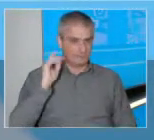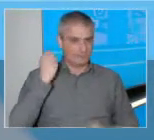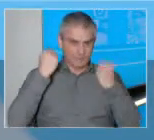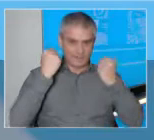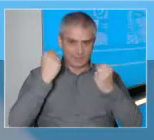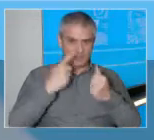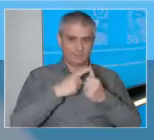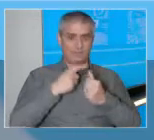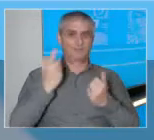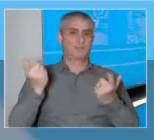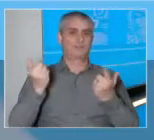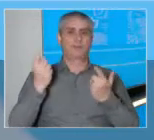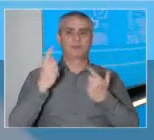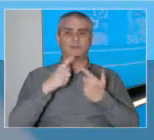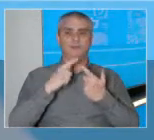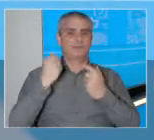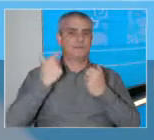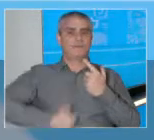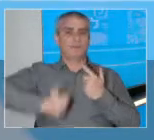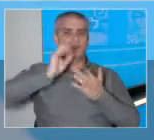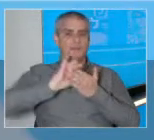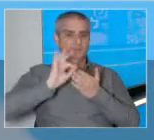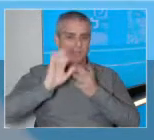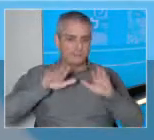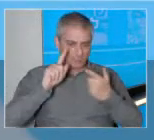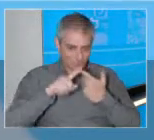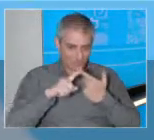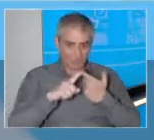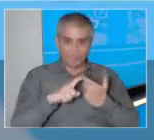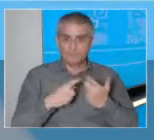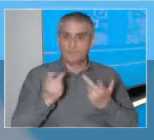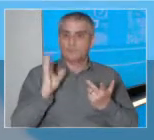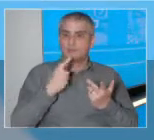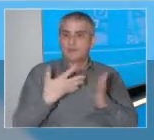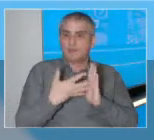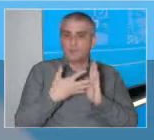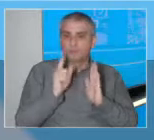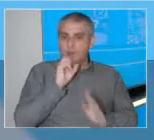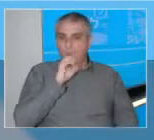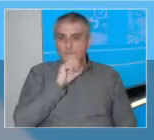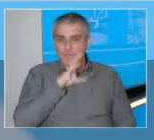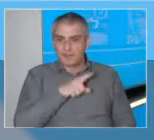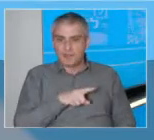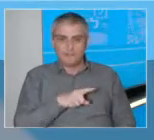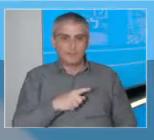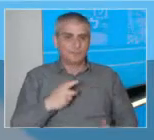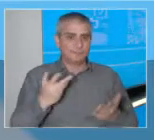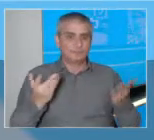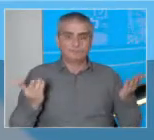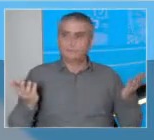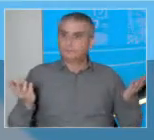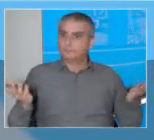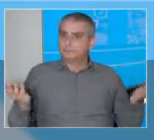מפגינים את גלים השחורים, ומנכלים של משרדים ממשלתיים, כדי לבדוק שהם לא מדליפים.